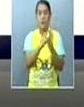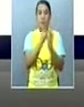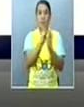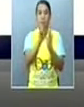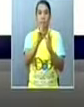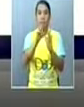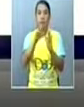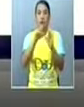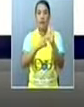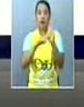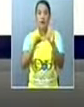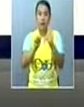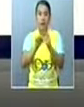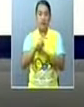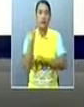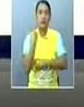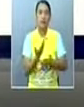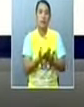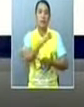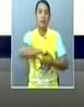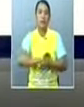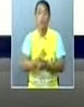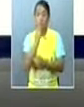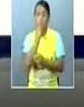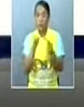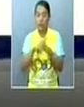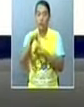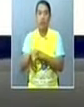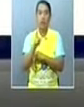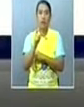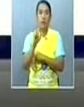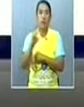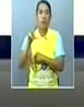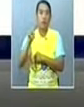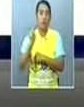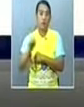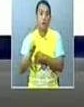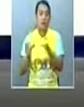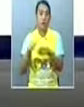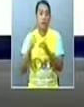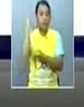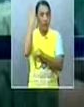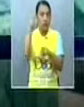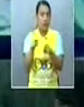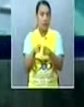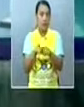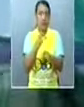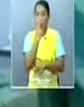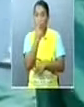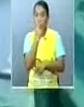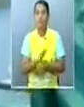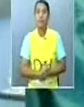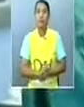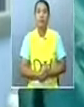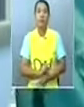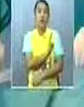ำไรจะเทิร์นอะราวนอกจากนั้นเนี่ยอาจจะไปมองที่ AOT นะครับหุ้นขนาดใหญ่ๆอีกตัวหนึ่งซึ่งอยู่ในธีมการท่องเที่ยวเช่นเดียวกันโรงพยาบาล